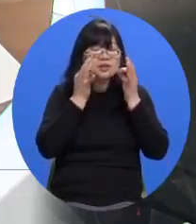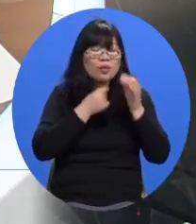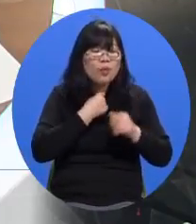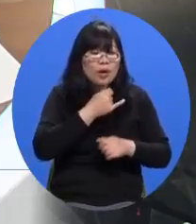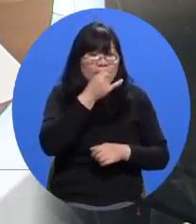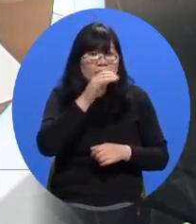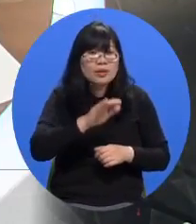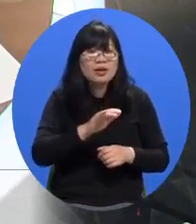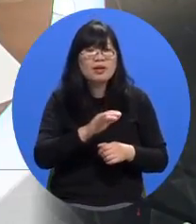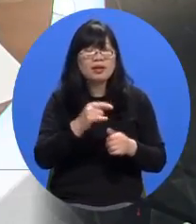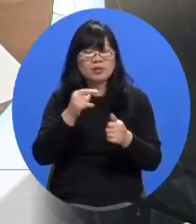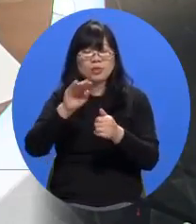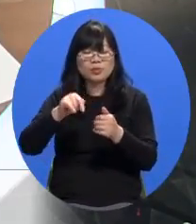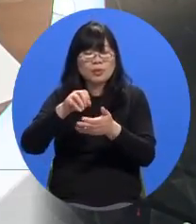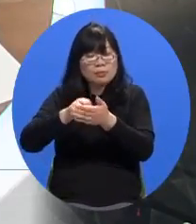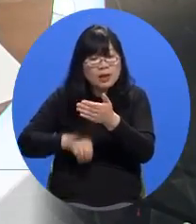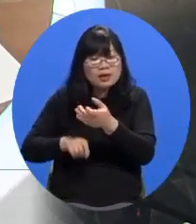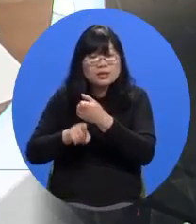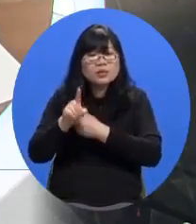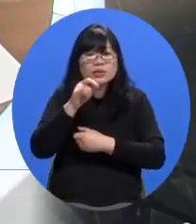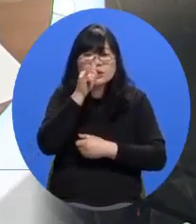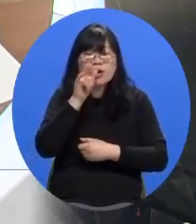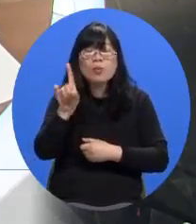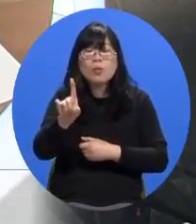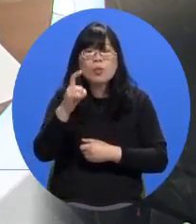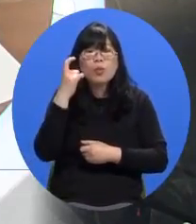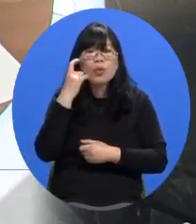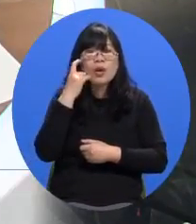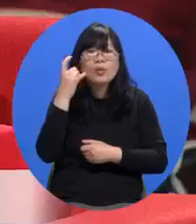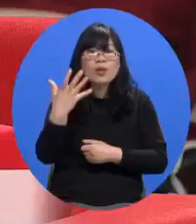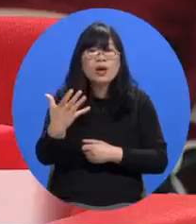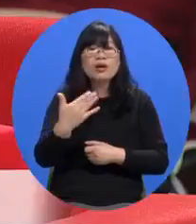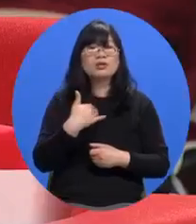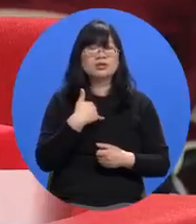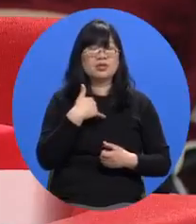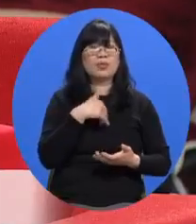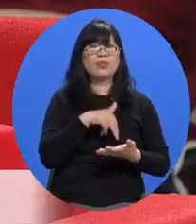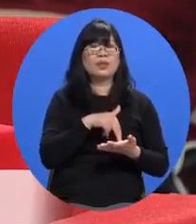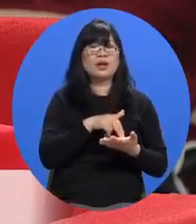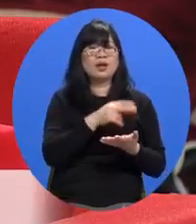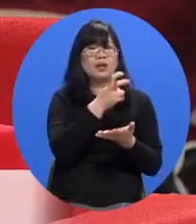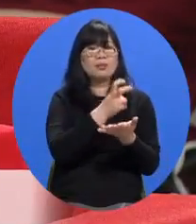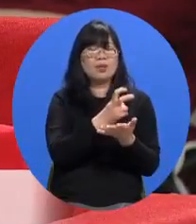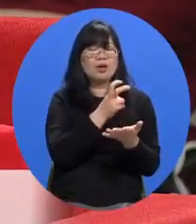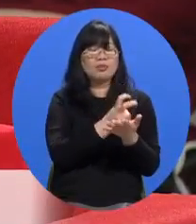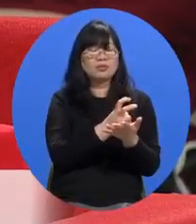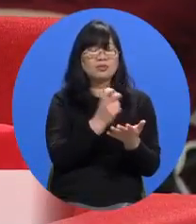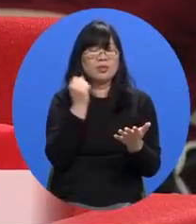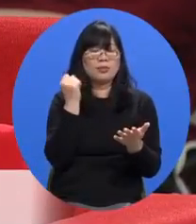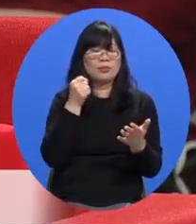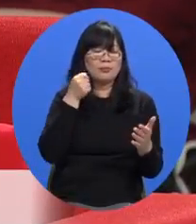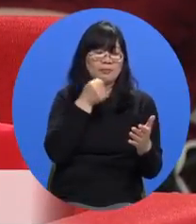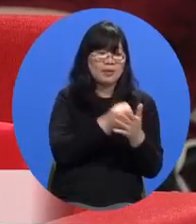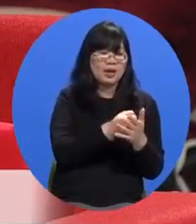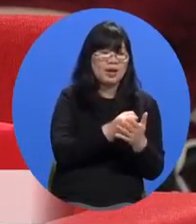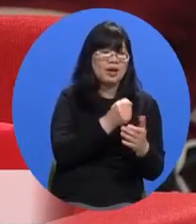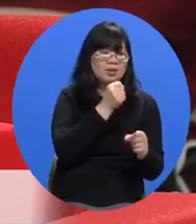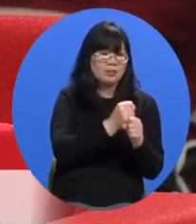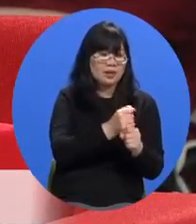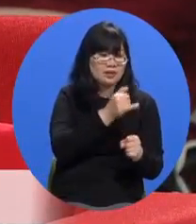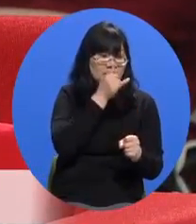교육부가 이걸 굳이 빼는 이유가 있을까요? 왜 그럴까요? 근데 저는 법제화, 네. 뭐 그게